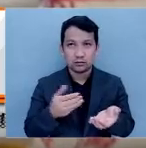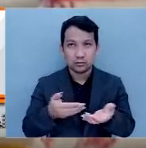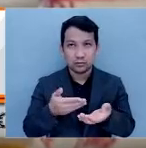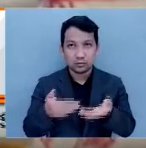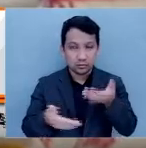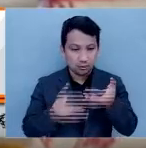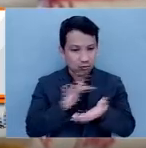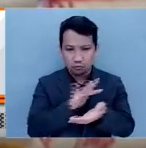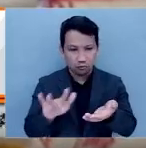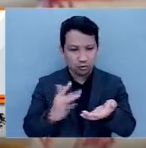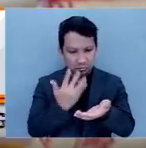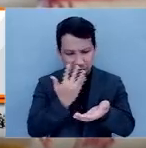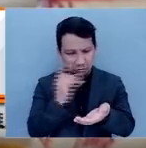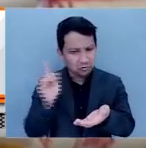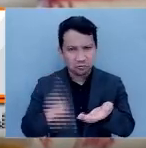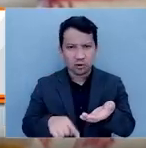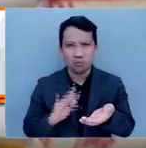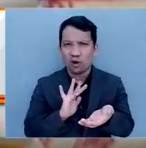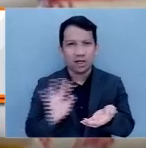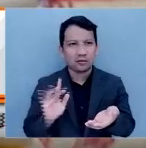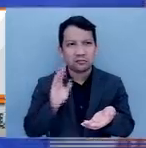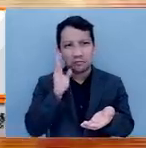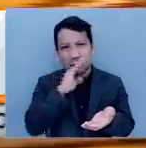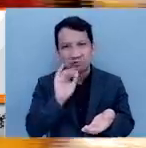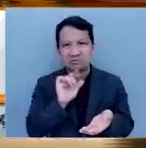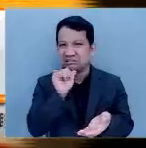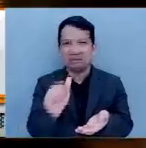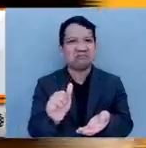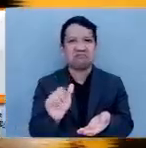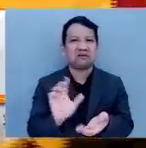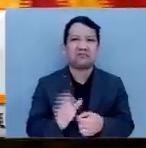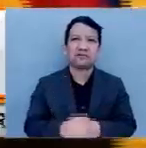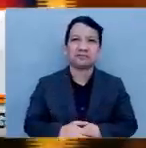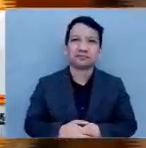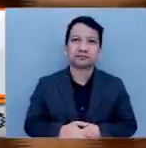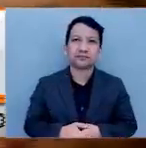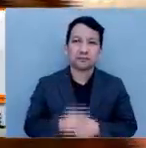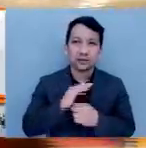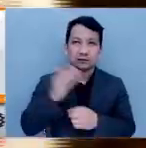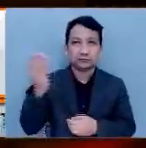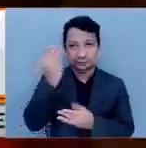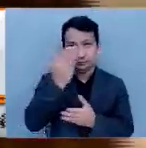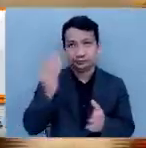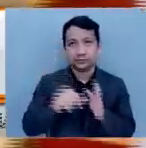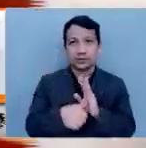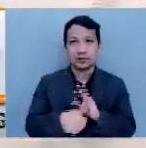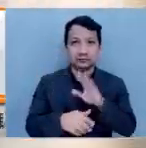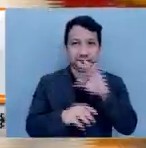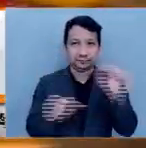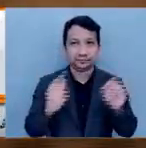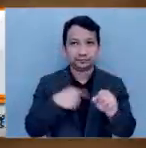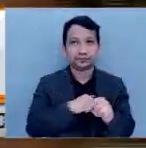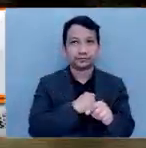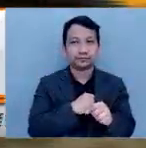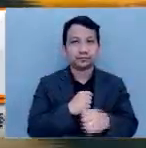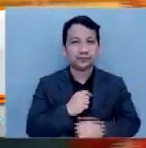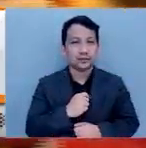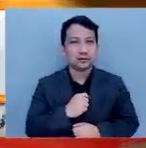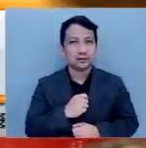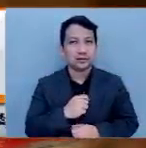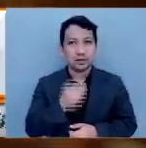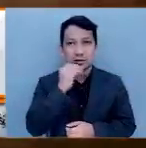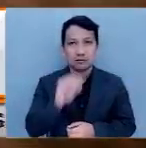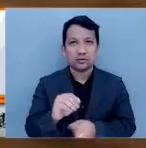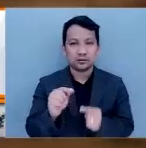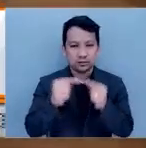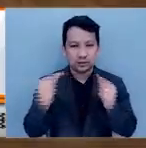at wala naman itong hindi kaaya-ayang amoy. Sa kanyang speech, binigyang diin ng Pangulo ang kanyang marching order na